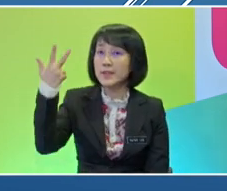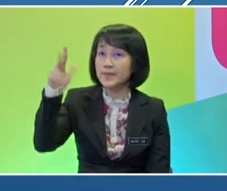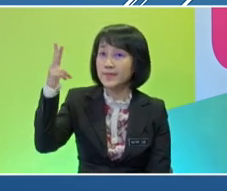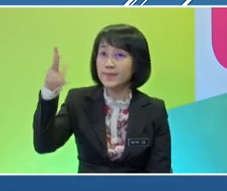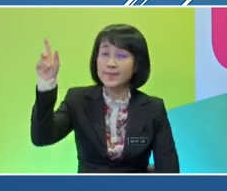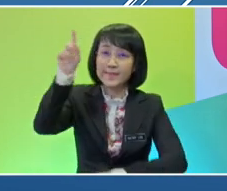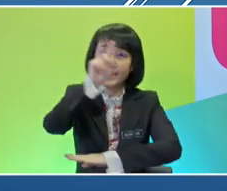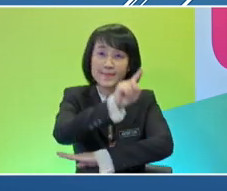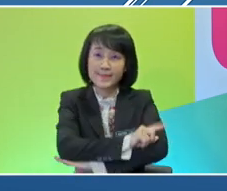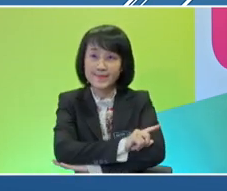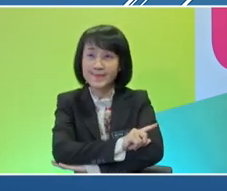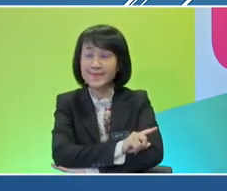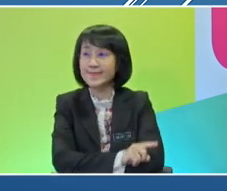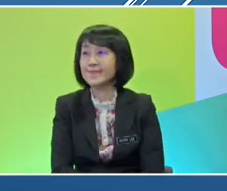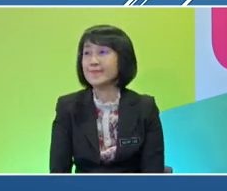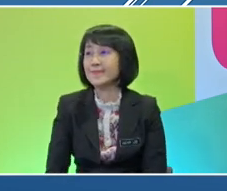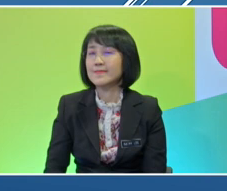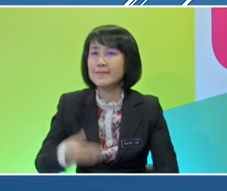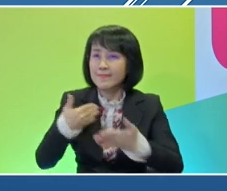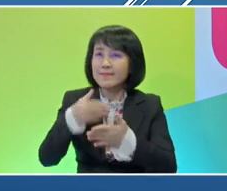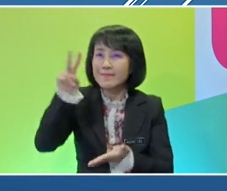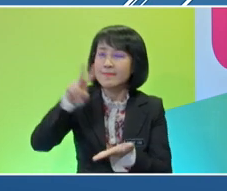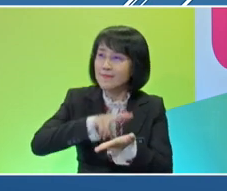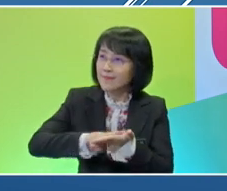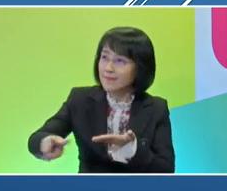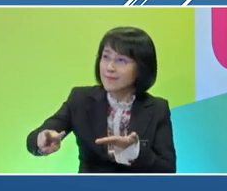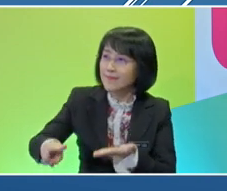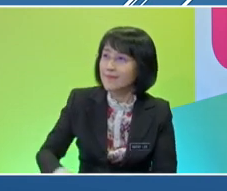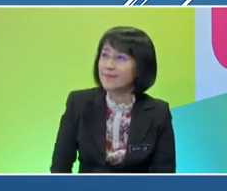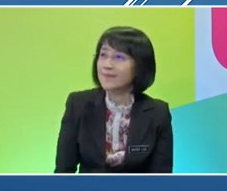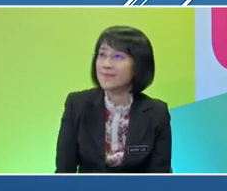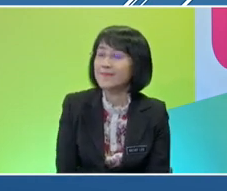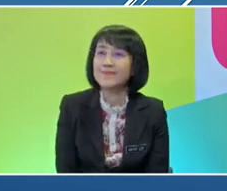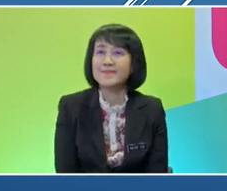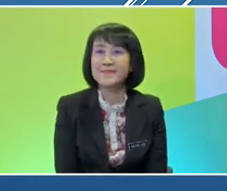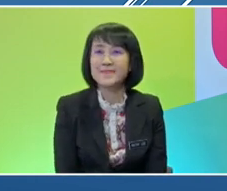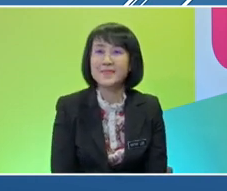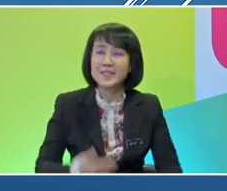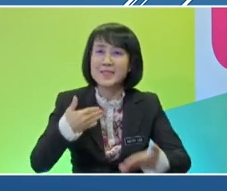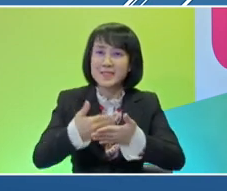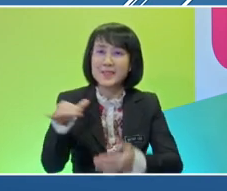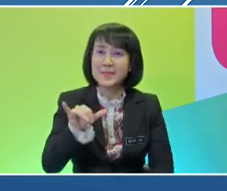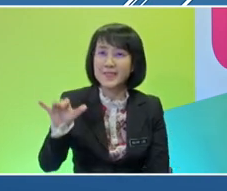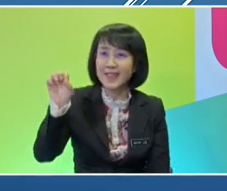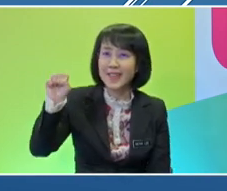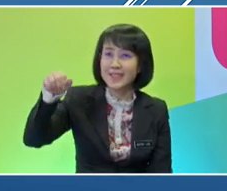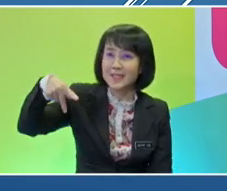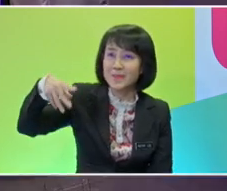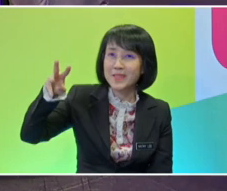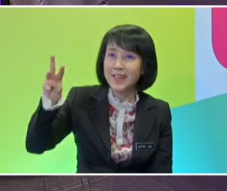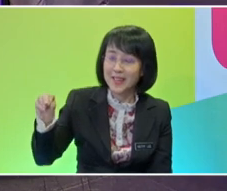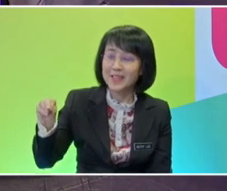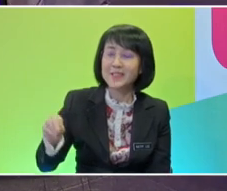13 kali 2 minggu 2 minggu tapi macam lebih kurang pula dengan SPM kan SPM pun makan masih 3